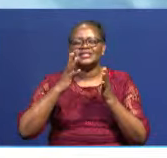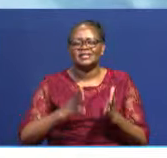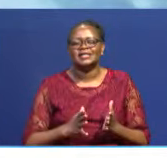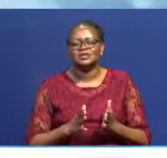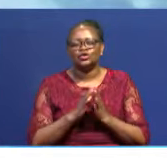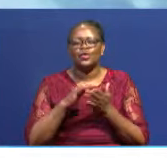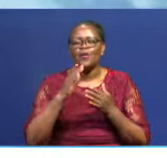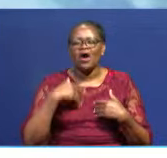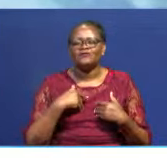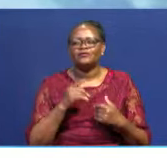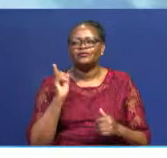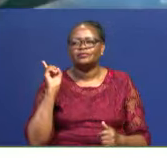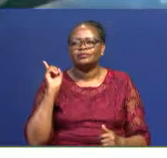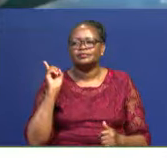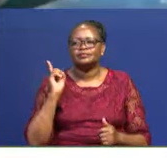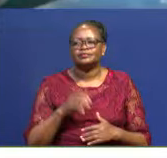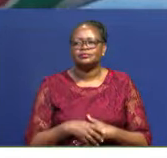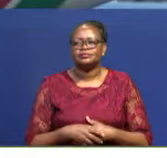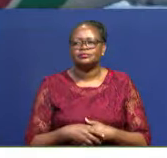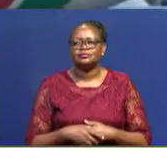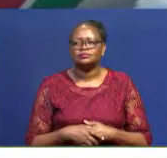na taarifa kamili.